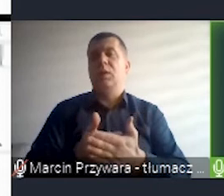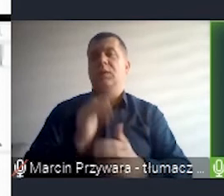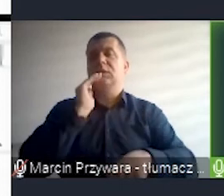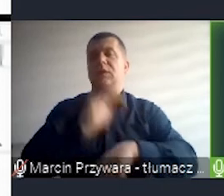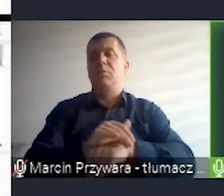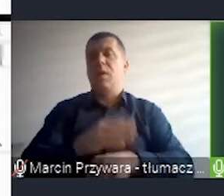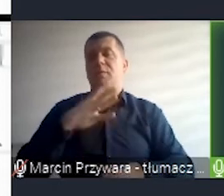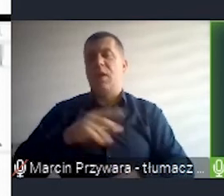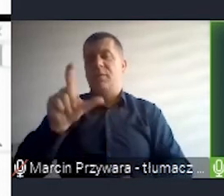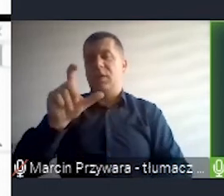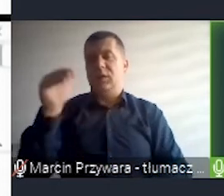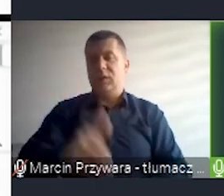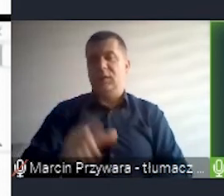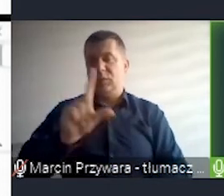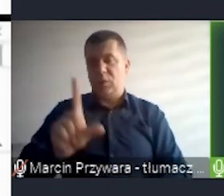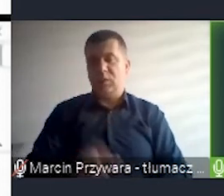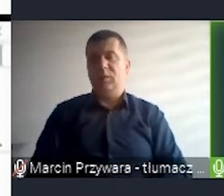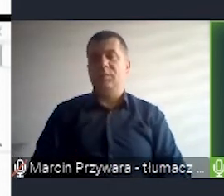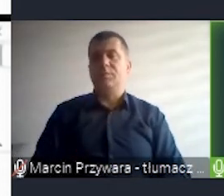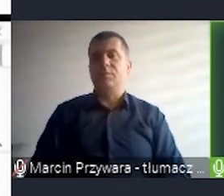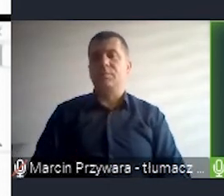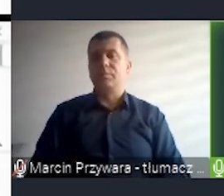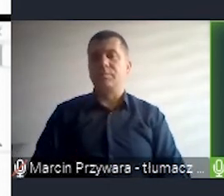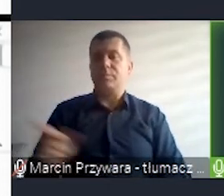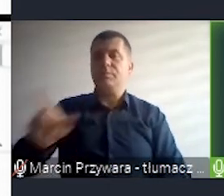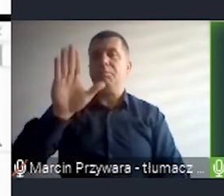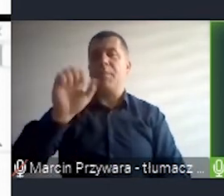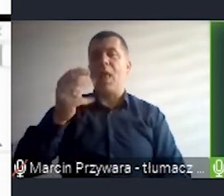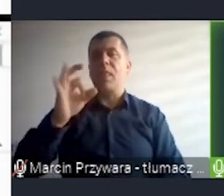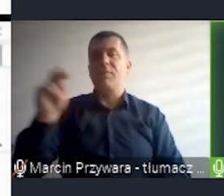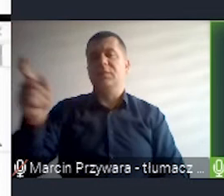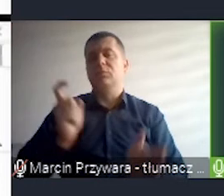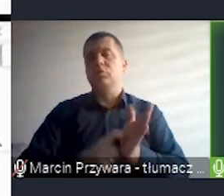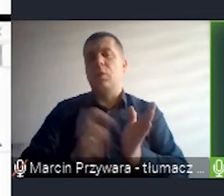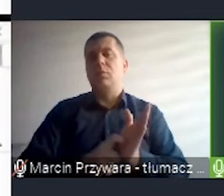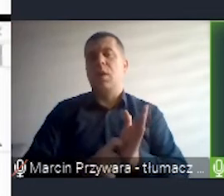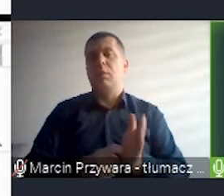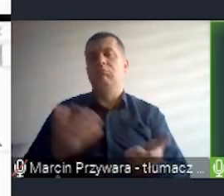zamówienie warte jest 200 000 złotych, a beneficjent żąda